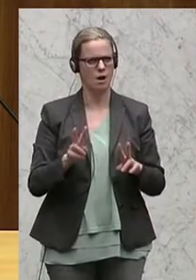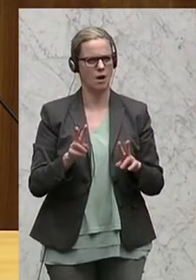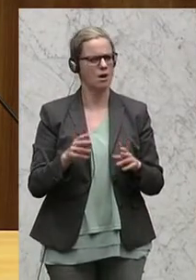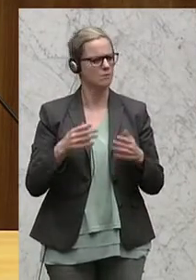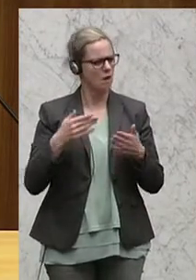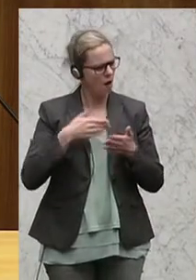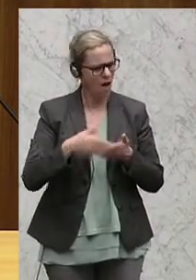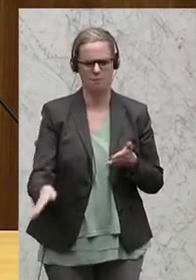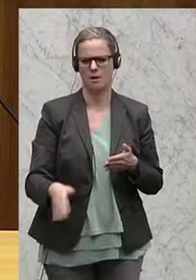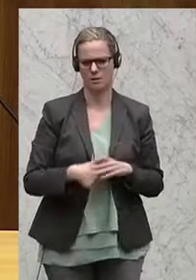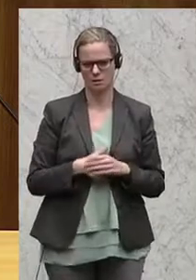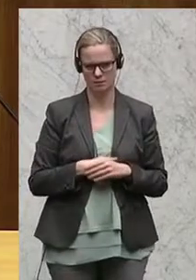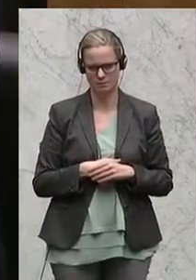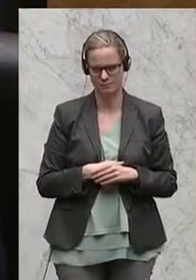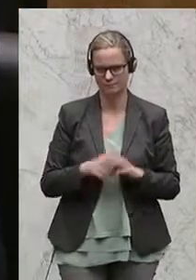Form abzulehnen.